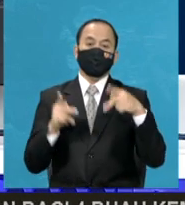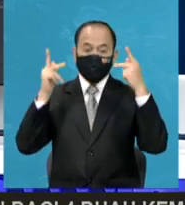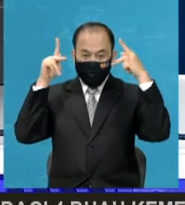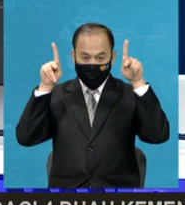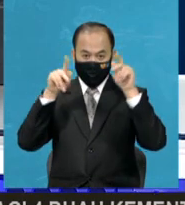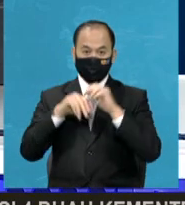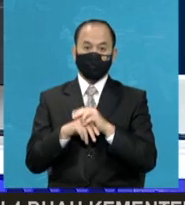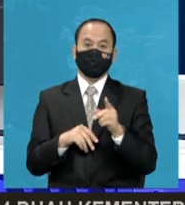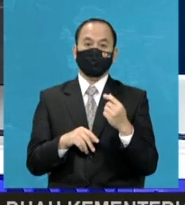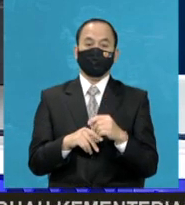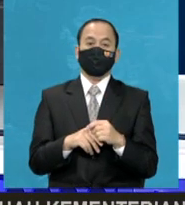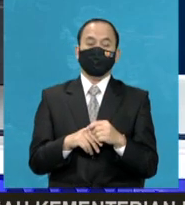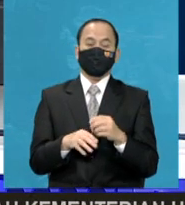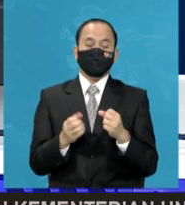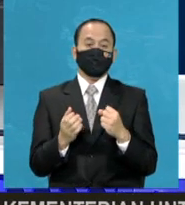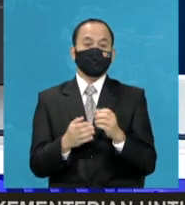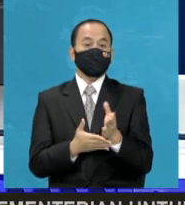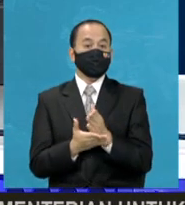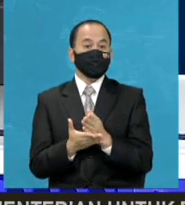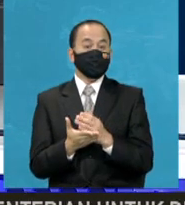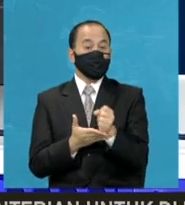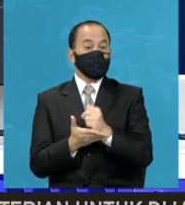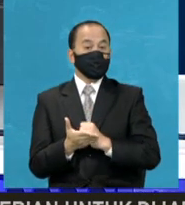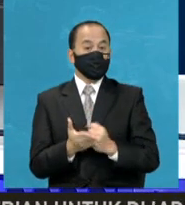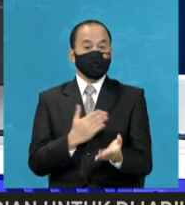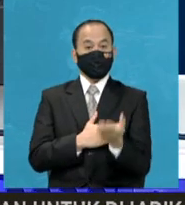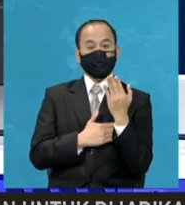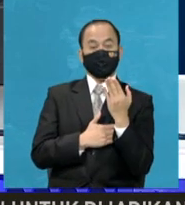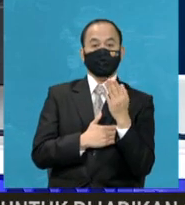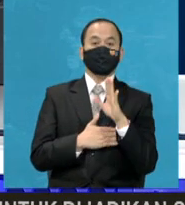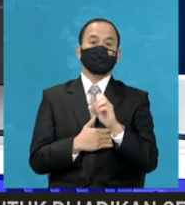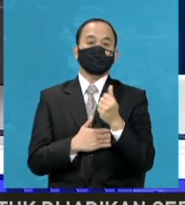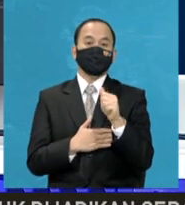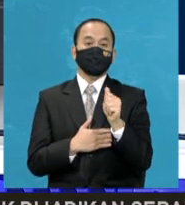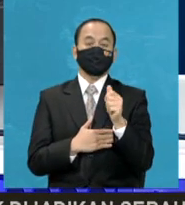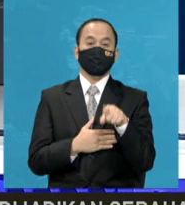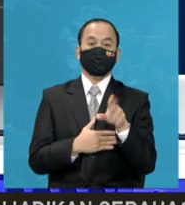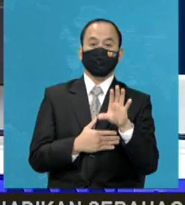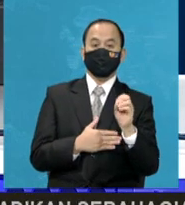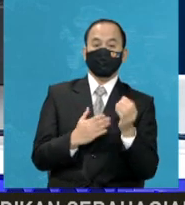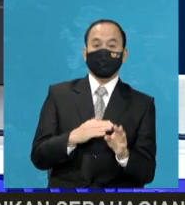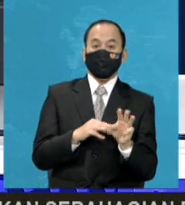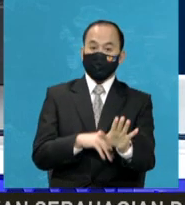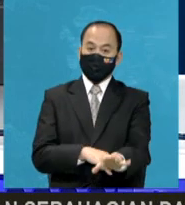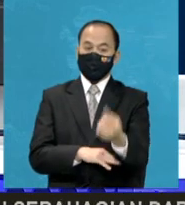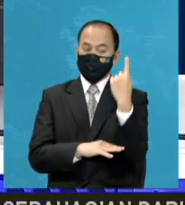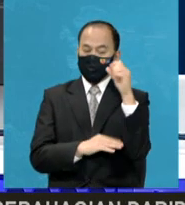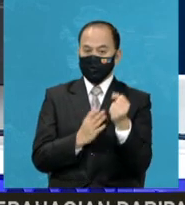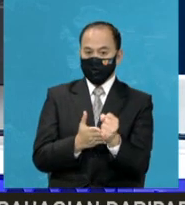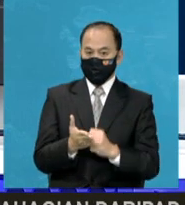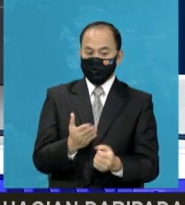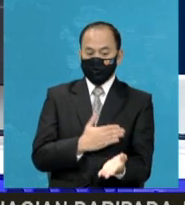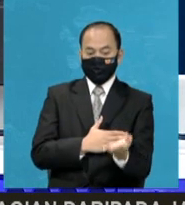09.00 bagi rekaman sesi pagi dan diikuti lagi pada pukul 1050 Malam Bagi rakaman sesi petang